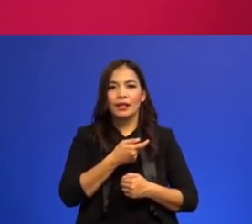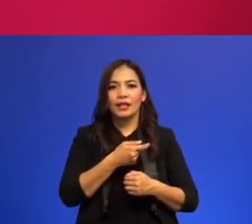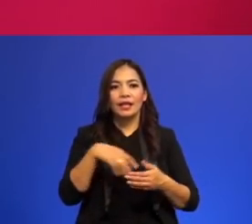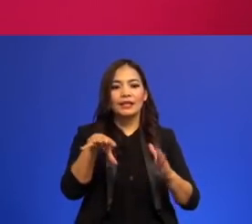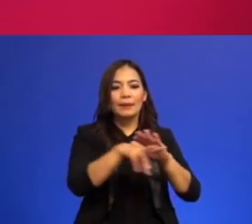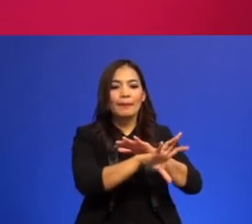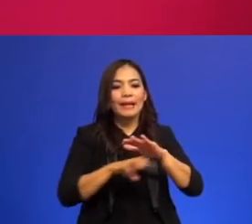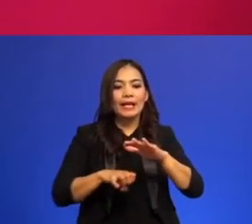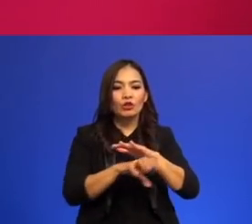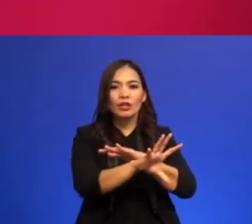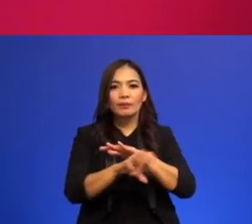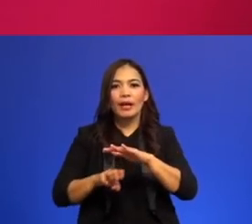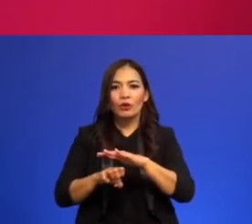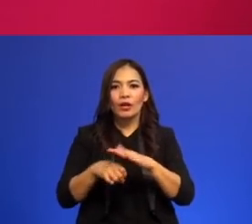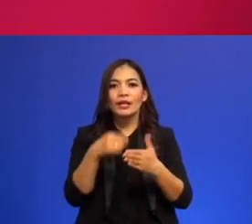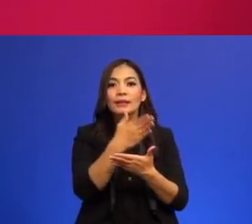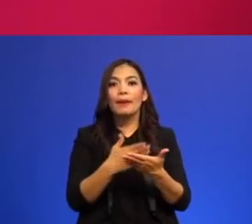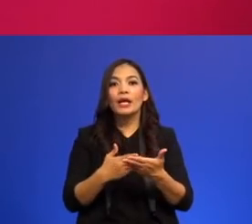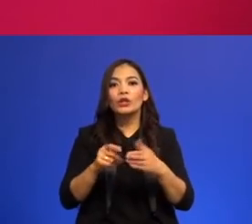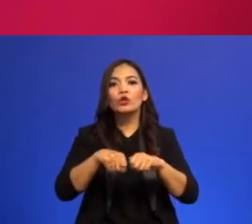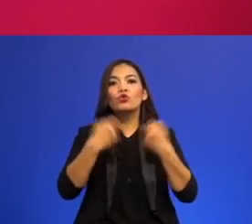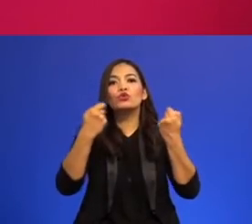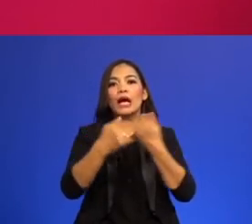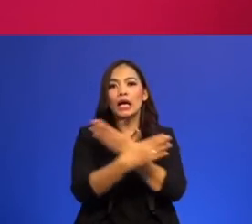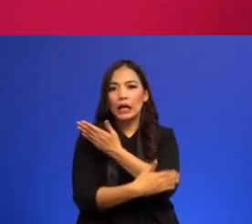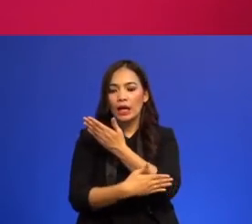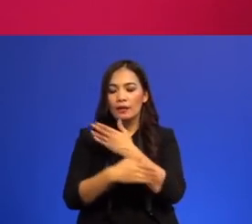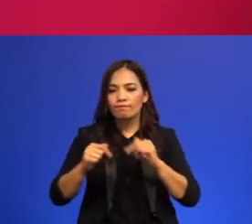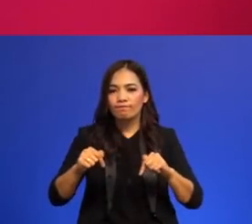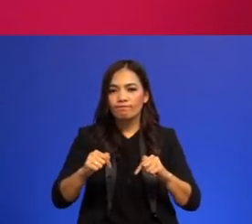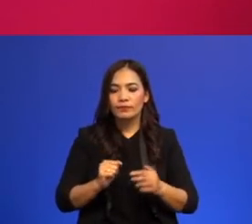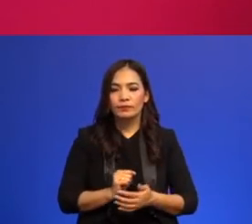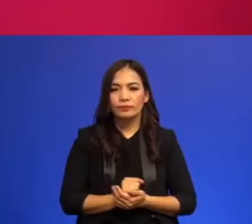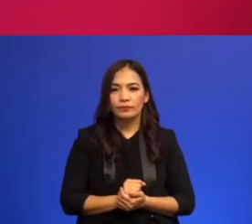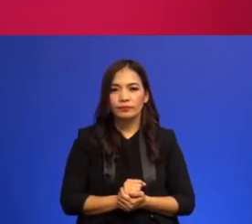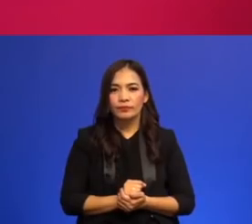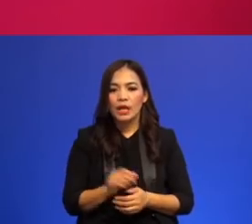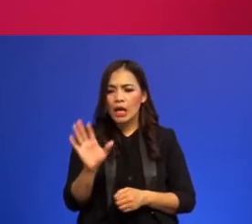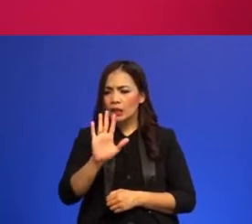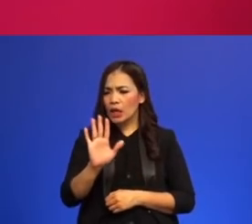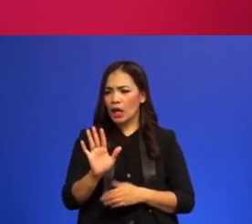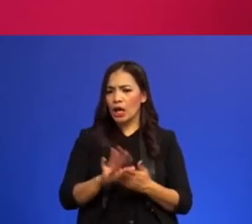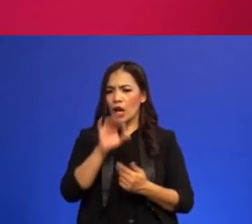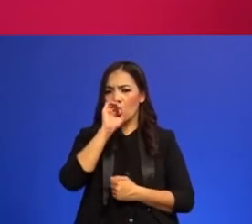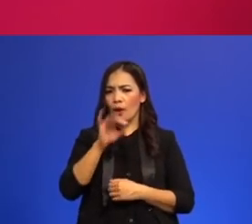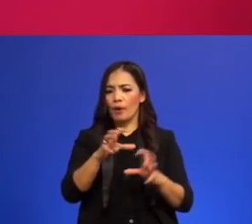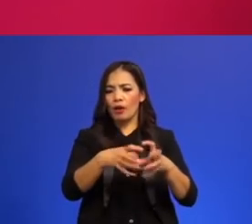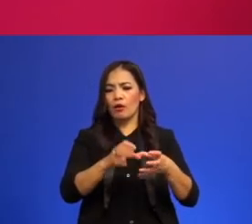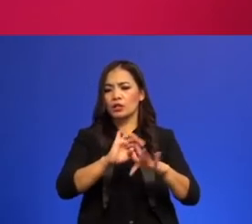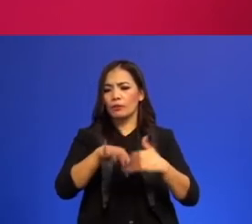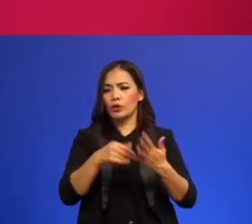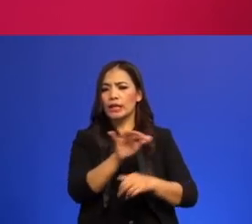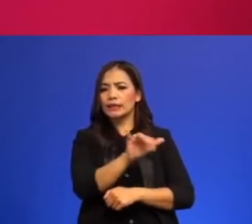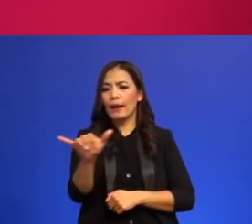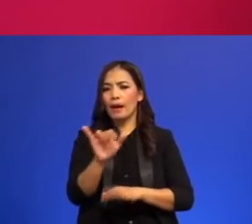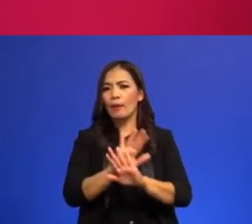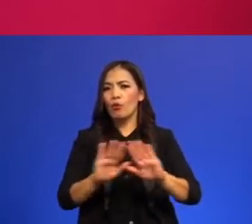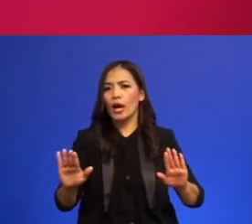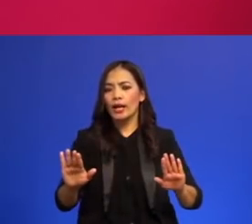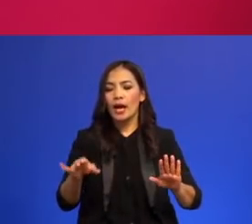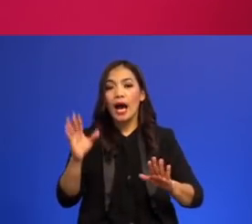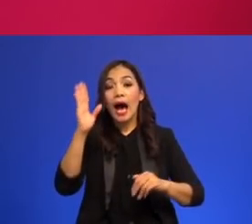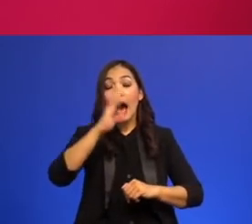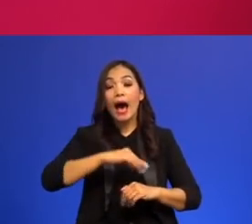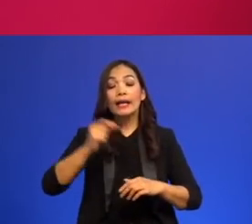atau nyolong-nyolong, kan rusak negara ini. Ya saya tidak mengatakan anggota DPR semua begitu, tidak.